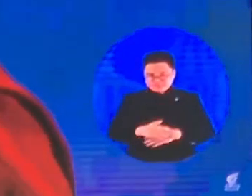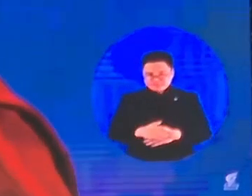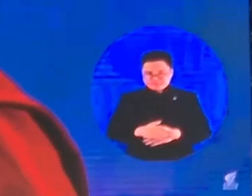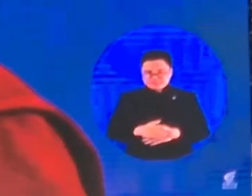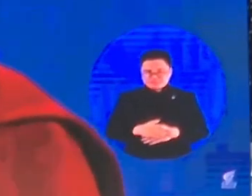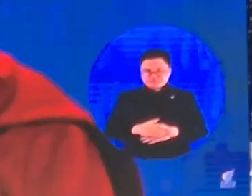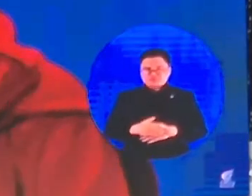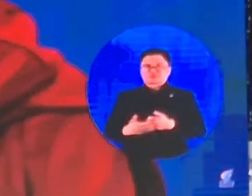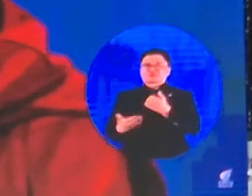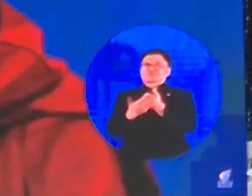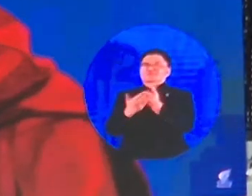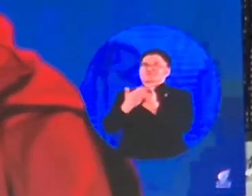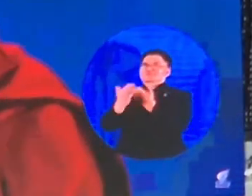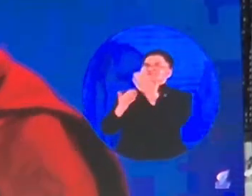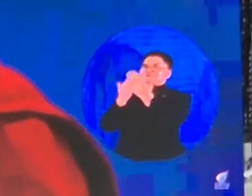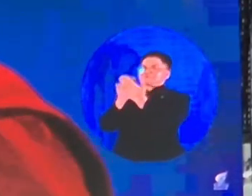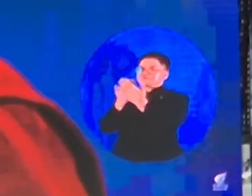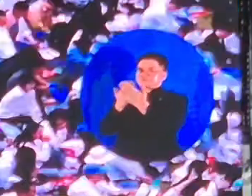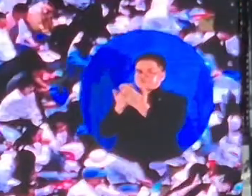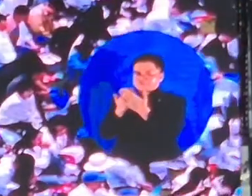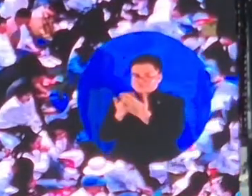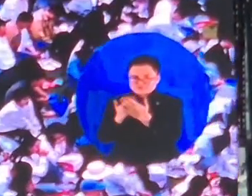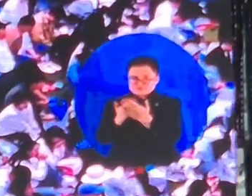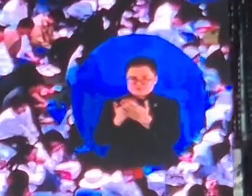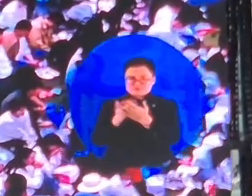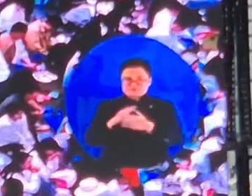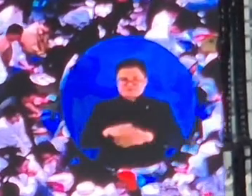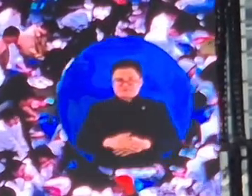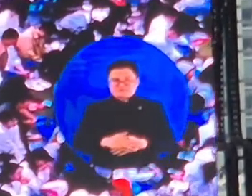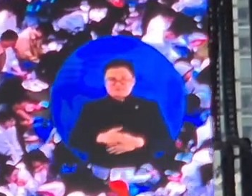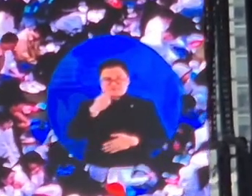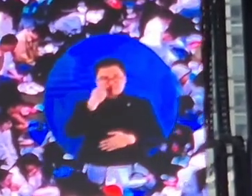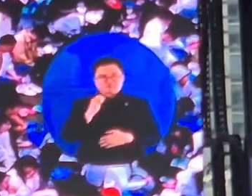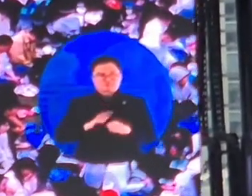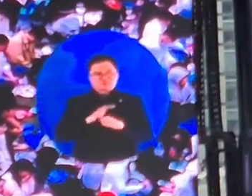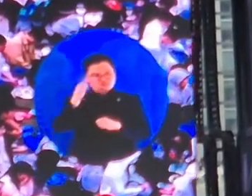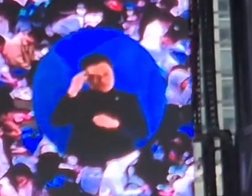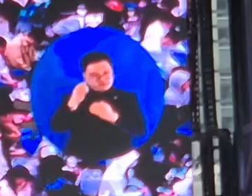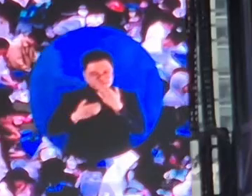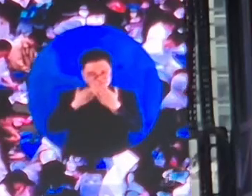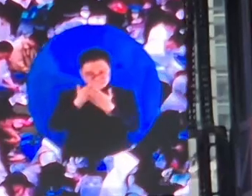살려주시옵소서. 도와주시옵소서. 불쌍히 여겨주시옵소서.